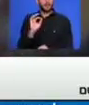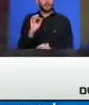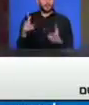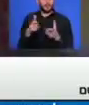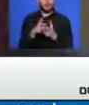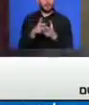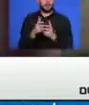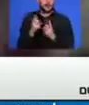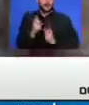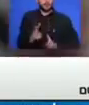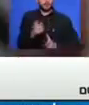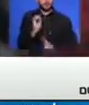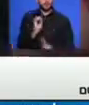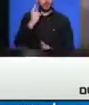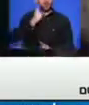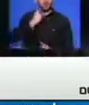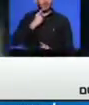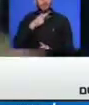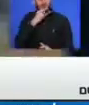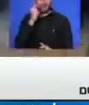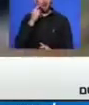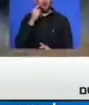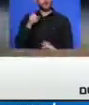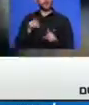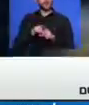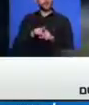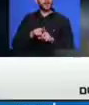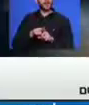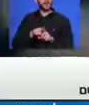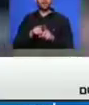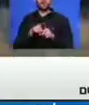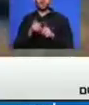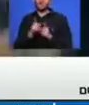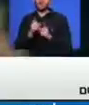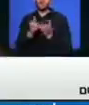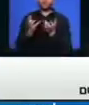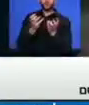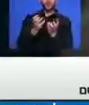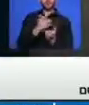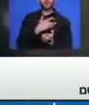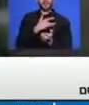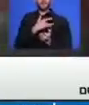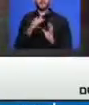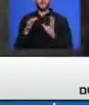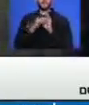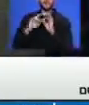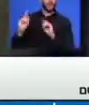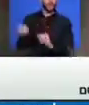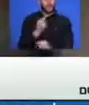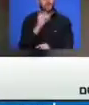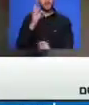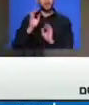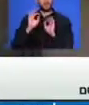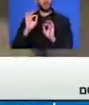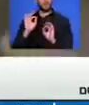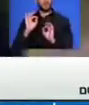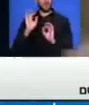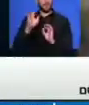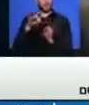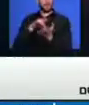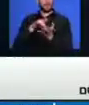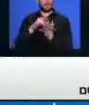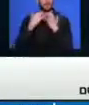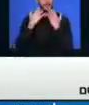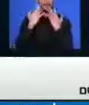חמושים של הקרטלים, והם בעצם עושים סוג של קנייה של לבבות ומוחות, ועבורם, גם בקורידות הללו, וגם